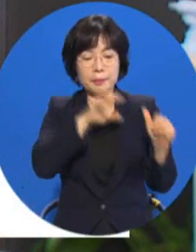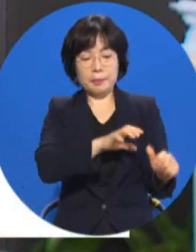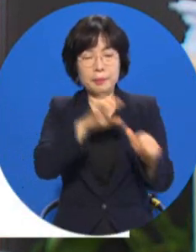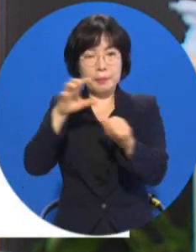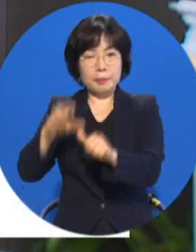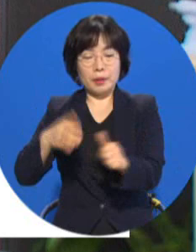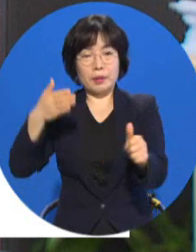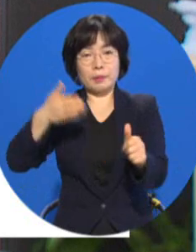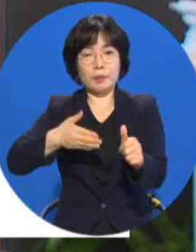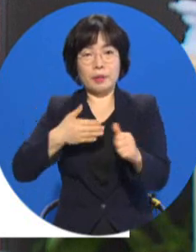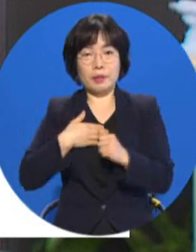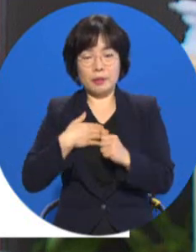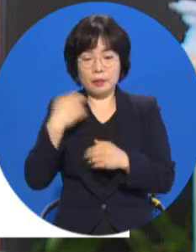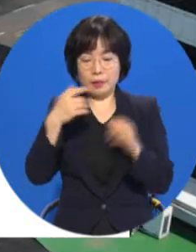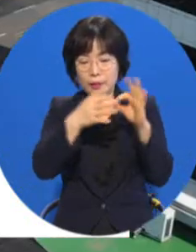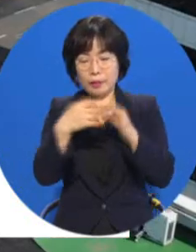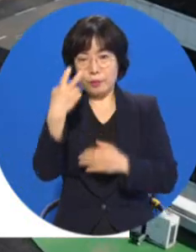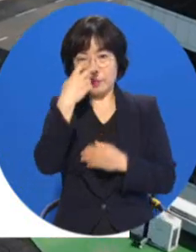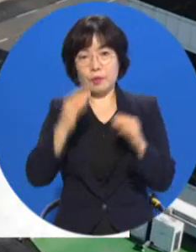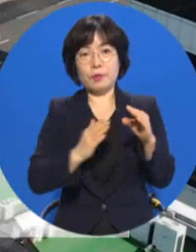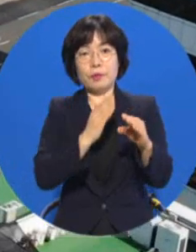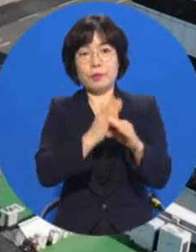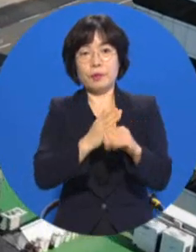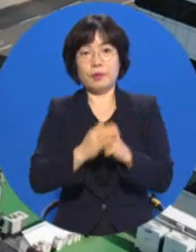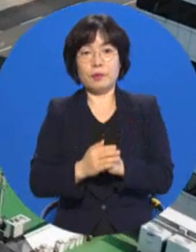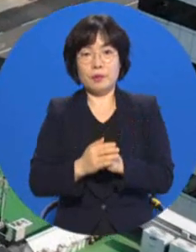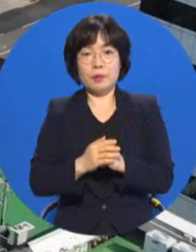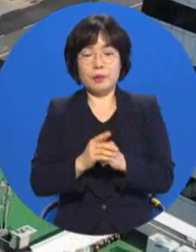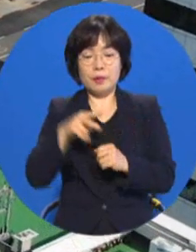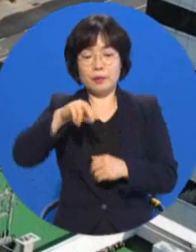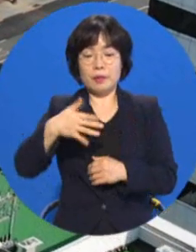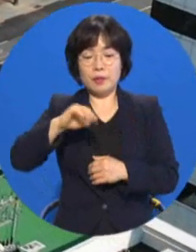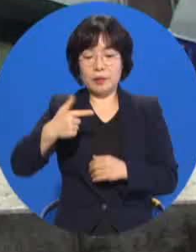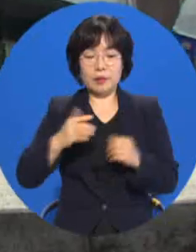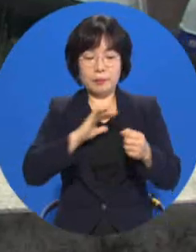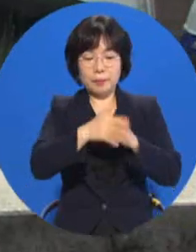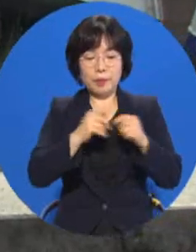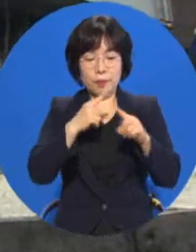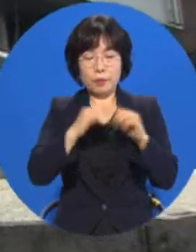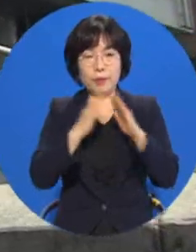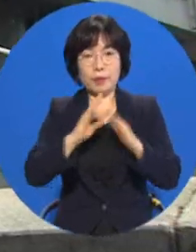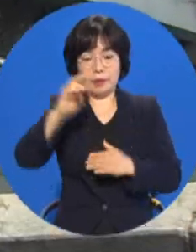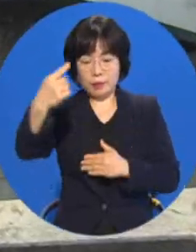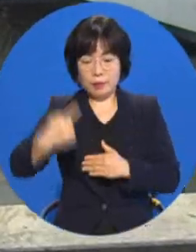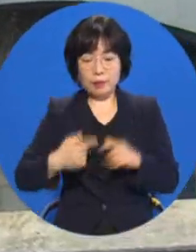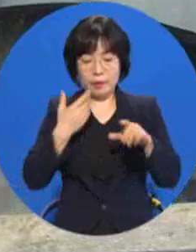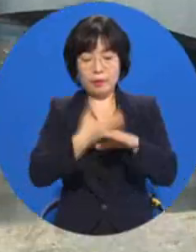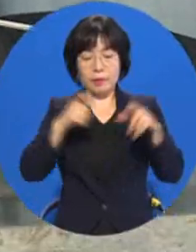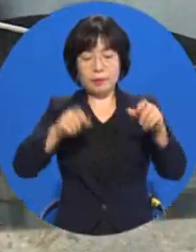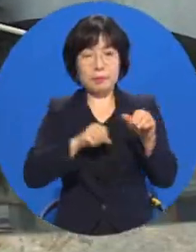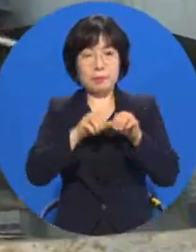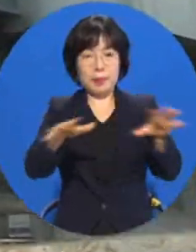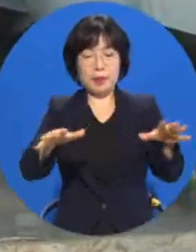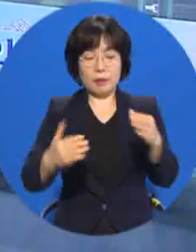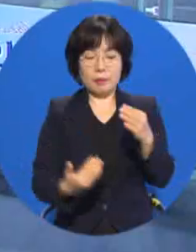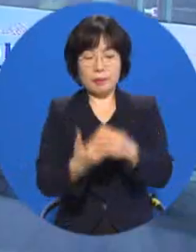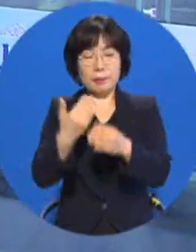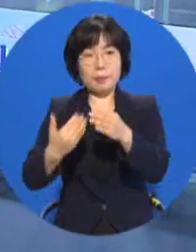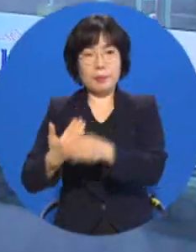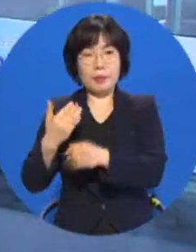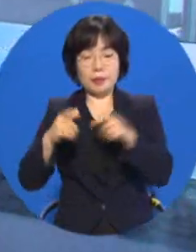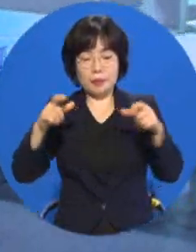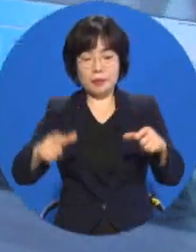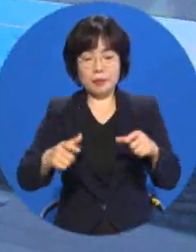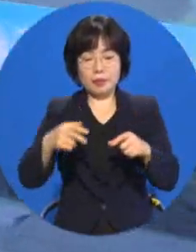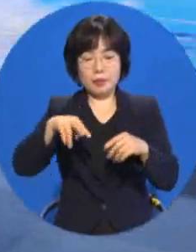격리를 권유를 하고 저희들도 모니터링도 하고. 신천지 대구 교회를 거쳐간 타지역 교인들의 확진 사례가 잇따르면서 지역에